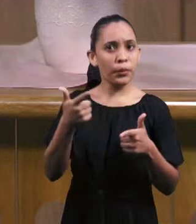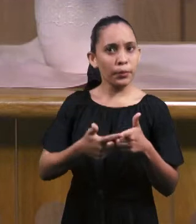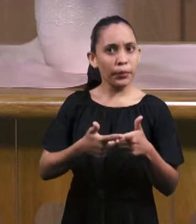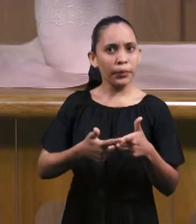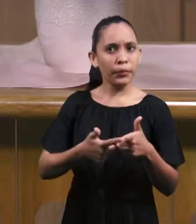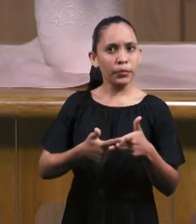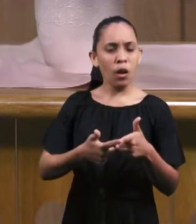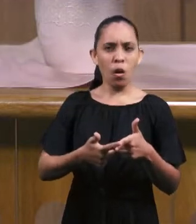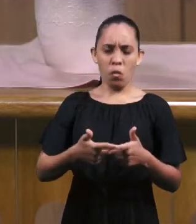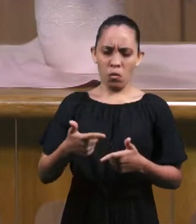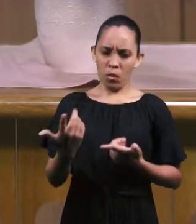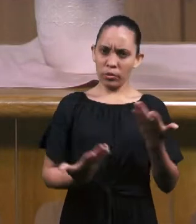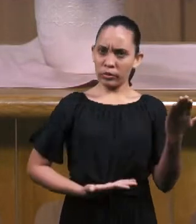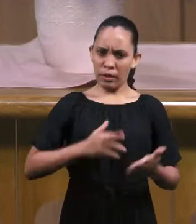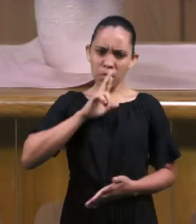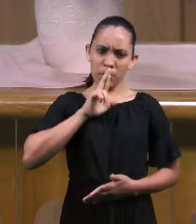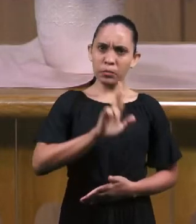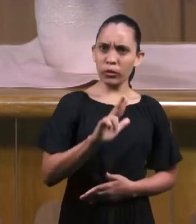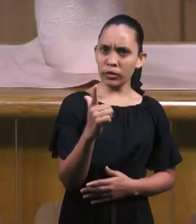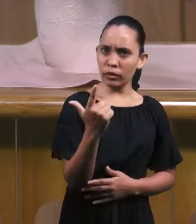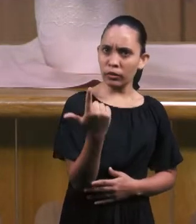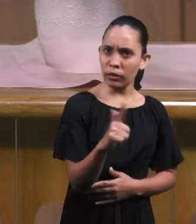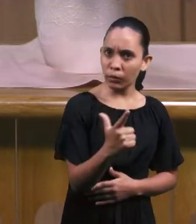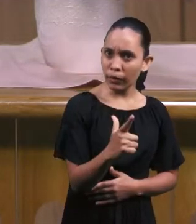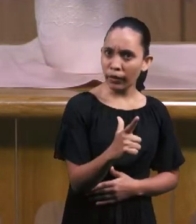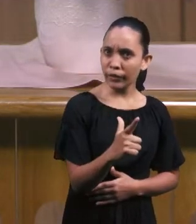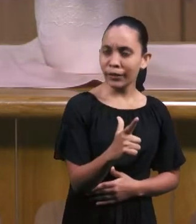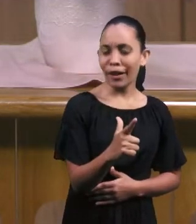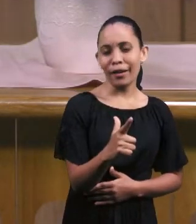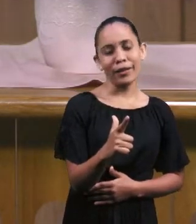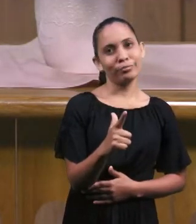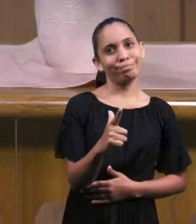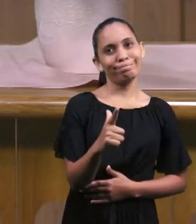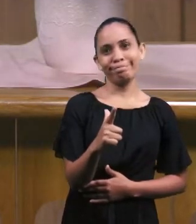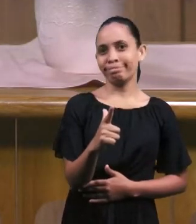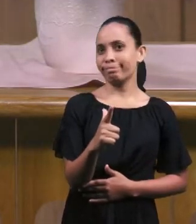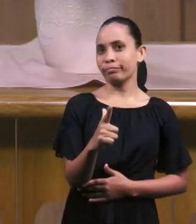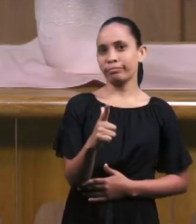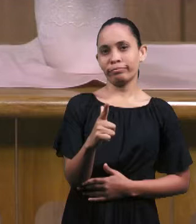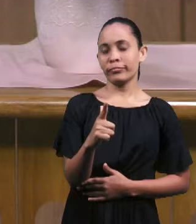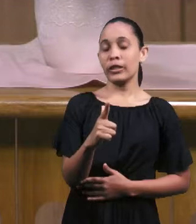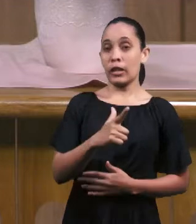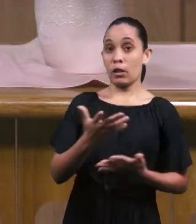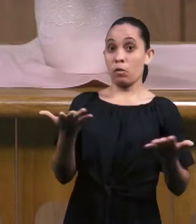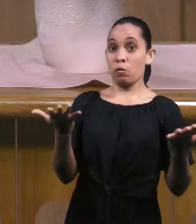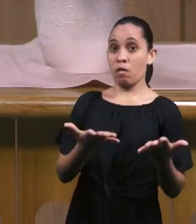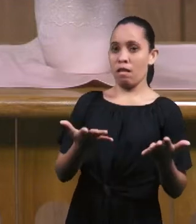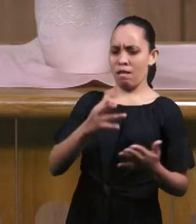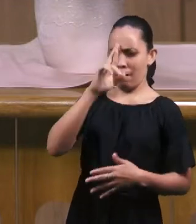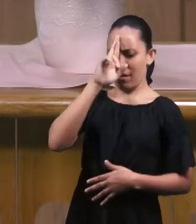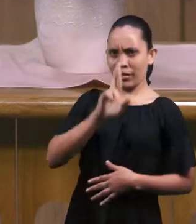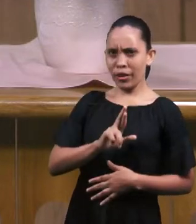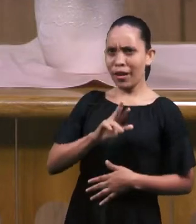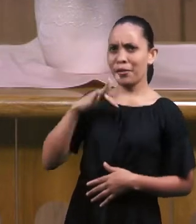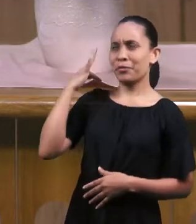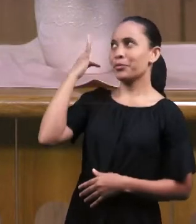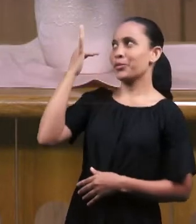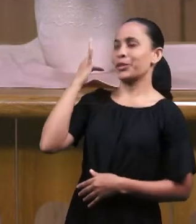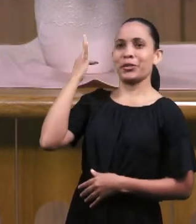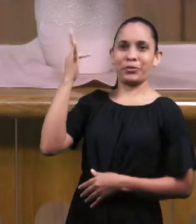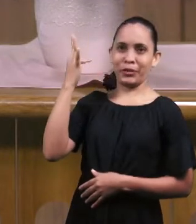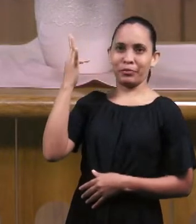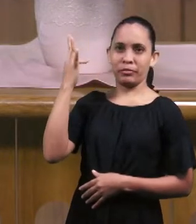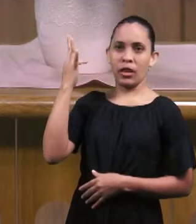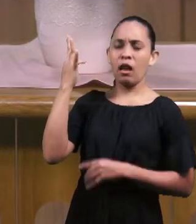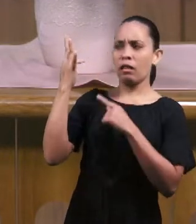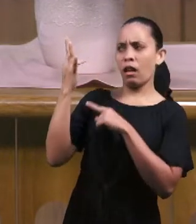n'a pas une réponse pour sa foi, il entre vers la philosophie. Et là, on pose la question, la philosophie est mauvaise? Non, la